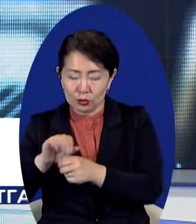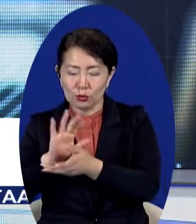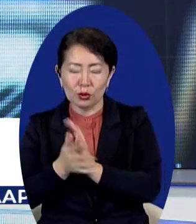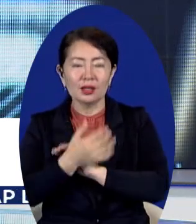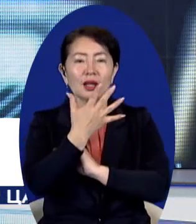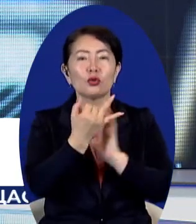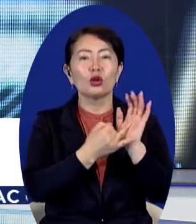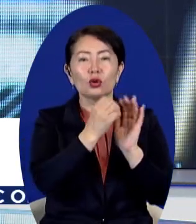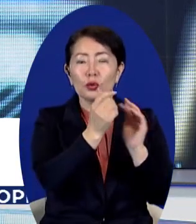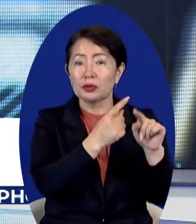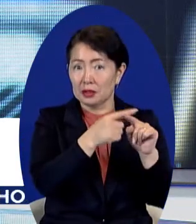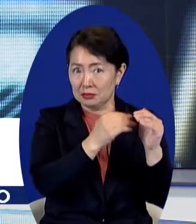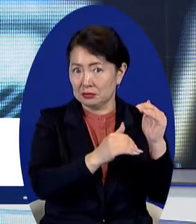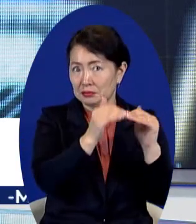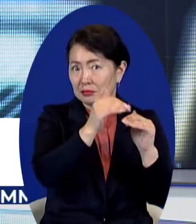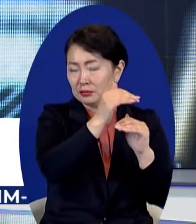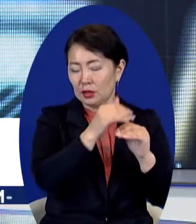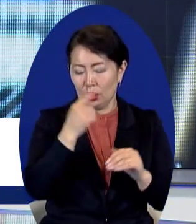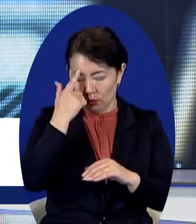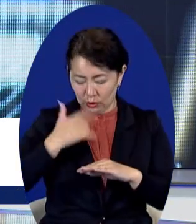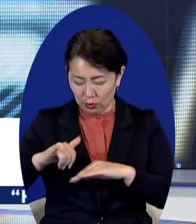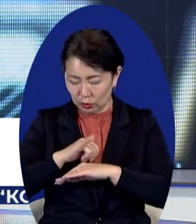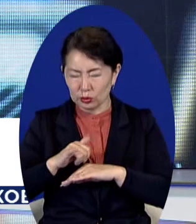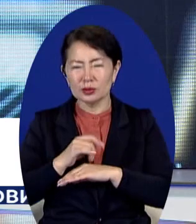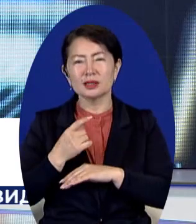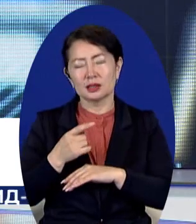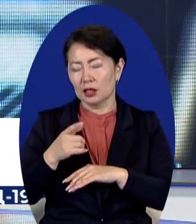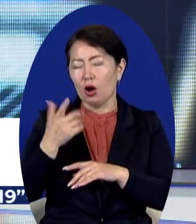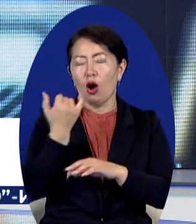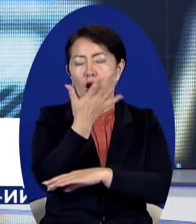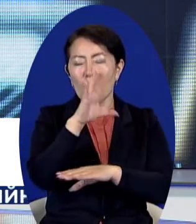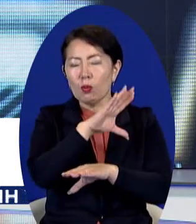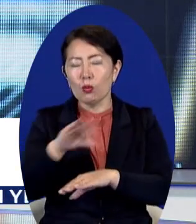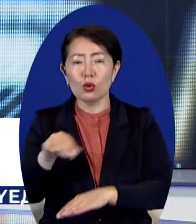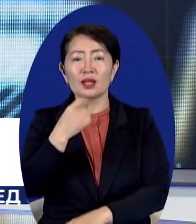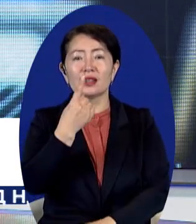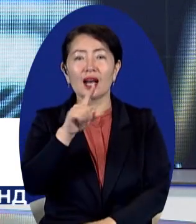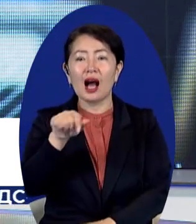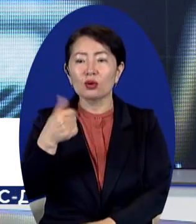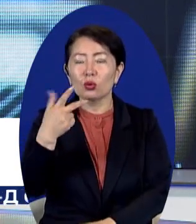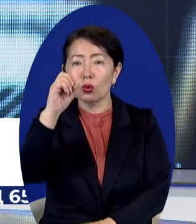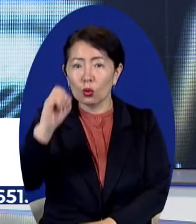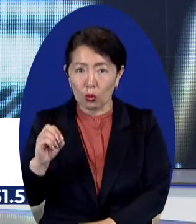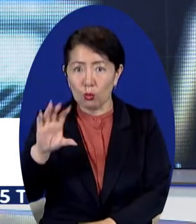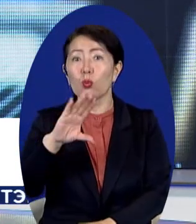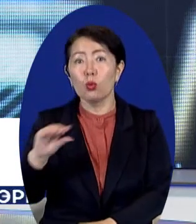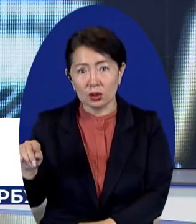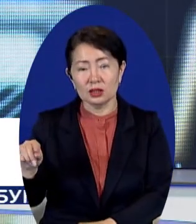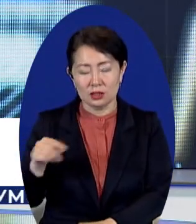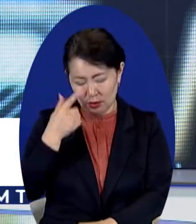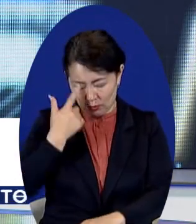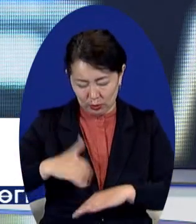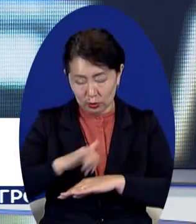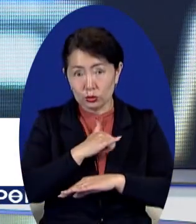Монгол орны хувьд нийт ойн сангийн 1.3% нь буурсан гэх судалгааг олон улсын эрдэмтэд гаргажээ. Мөн манай орны ой